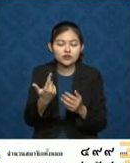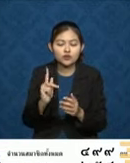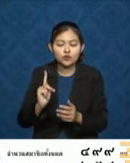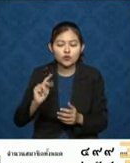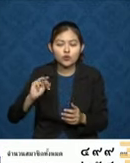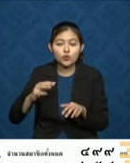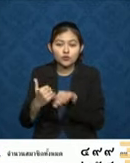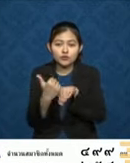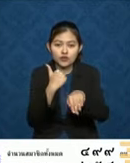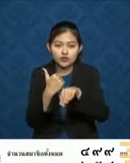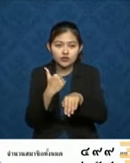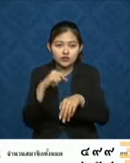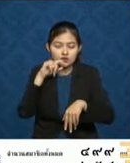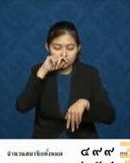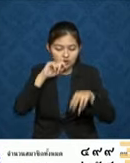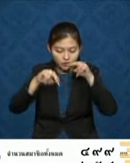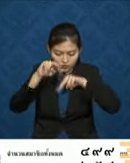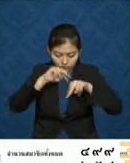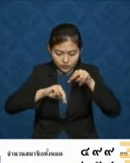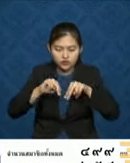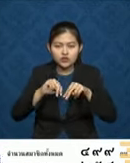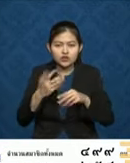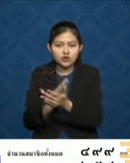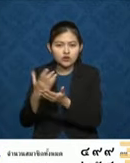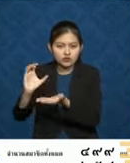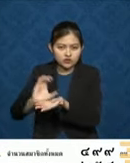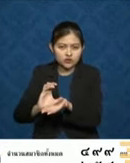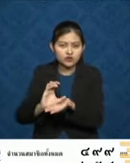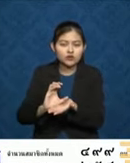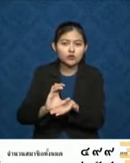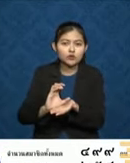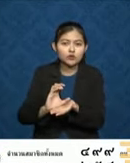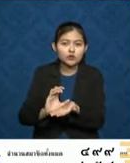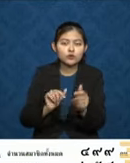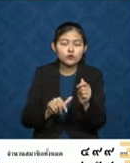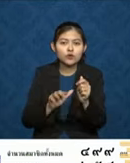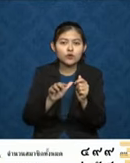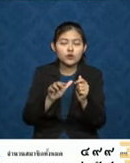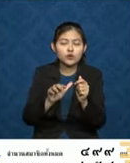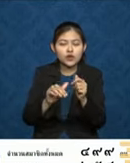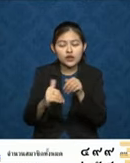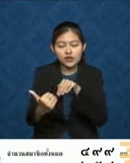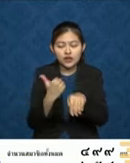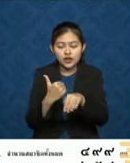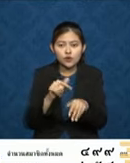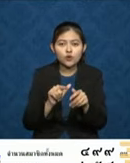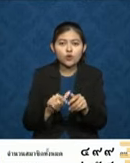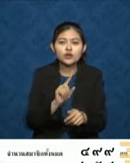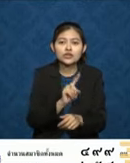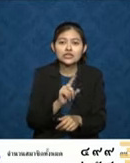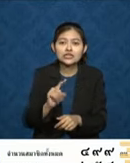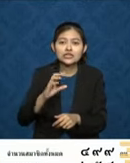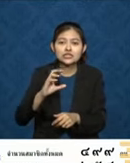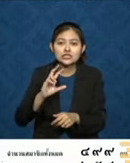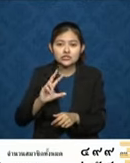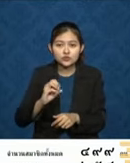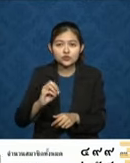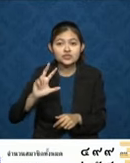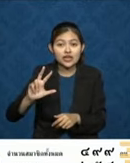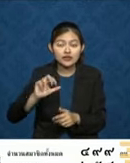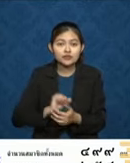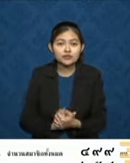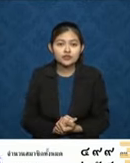หลวงนะคะได้ดูแลแล้วก็ขออนุมัติงบไปยังทางหลวงหมายเลข 113ตอนพระบาทตะเมาะฮอด